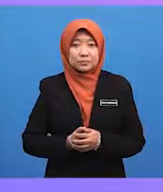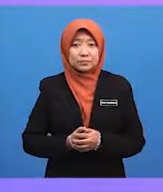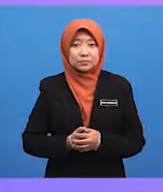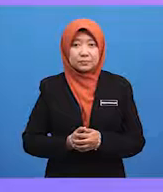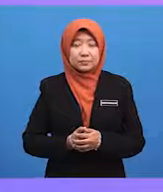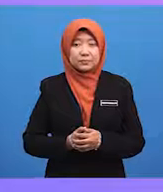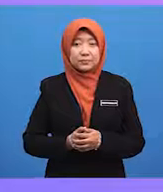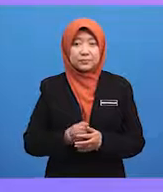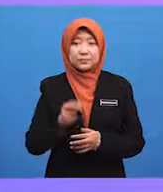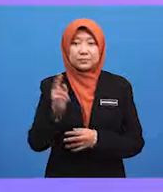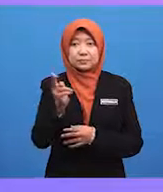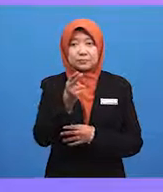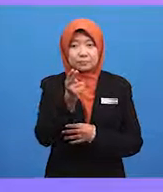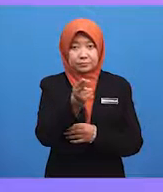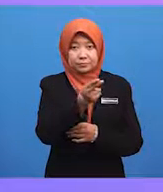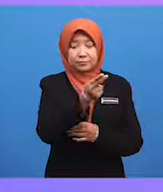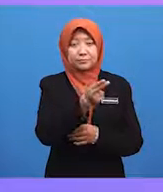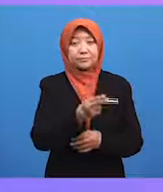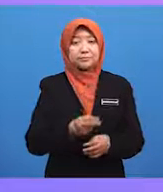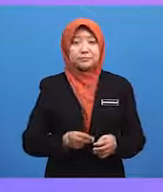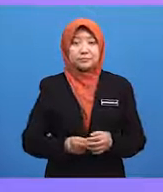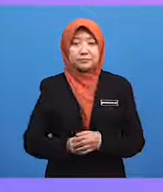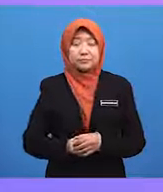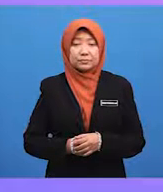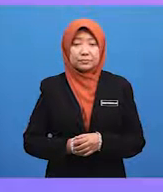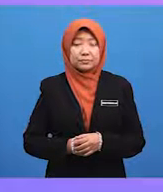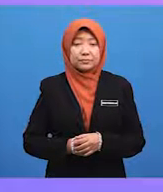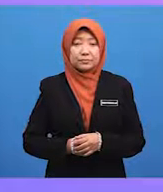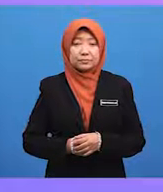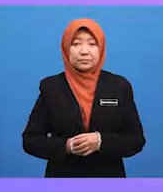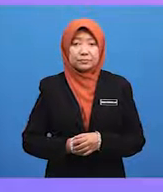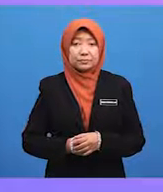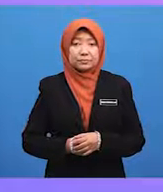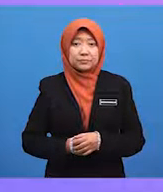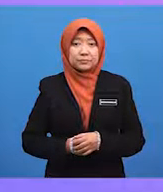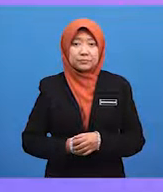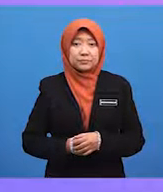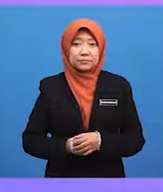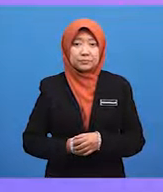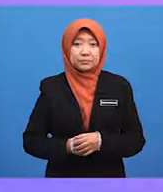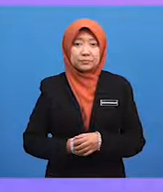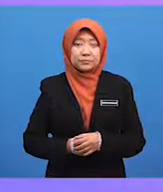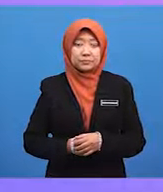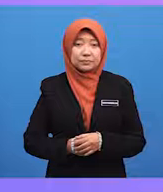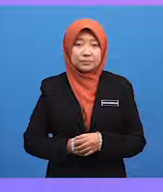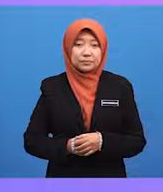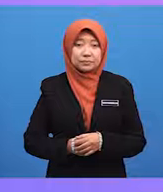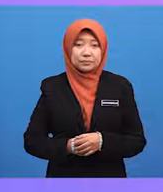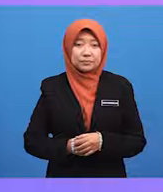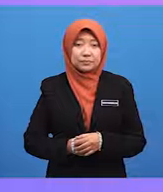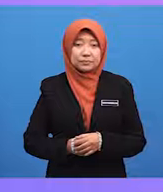yasha. وَمَنْ يُشْرِكْ بِاللَّهِ فَقَدْ اِفْتَرَى إِنَّمَا